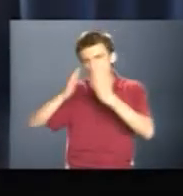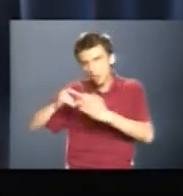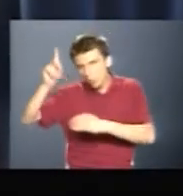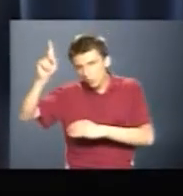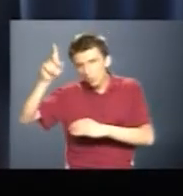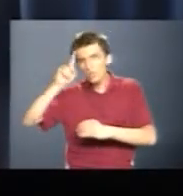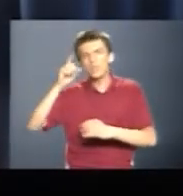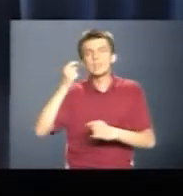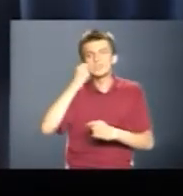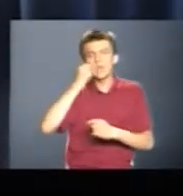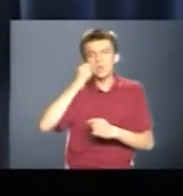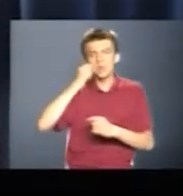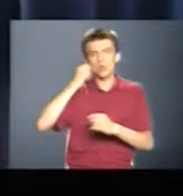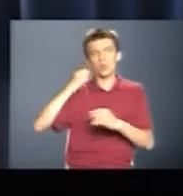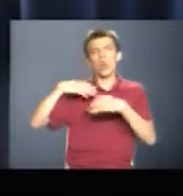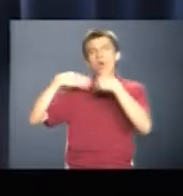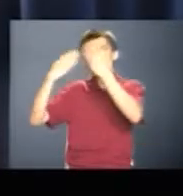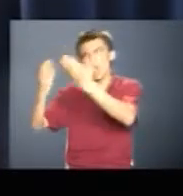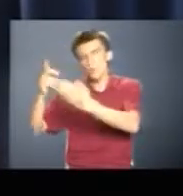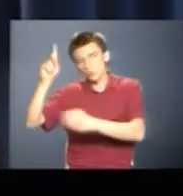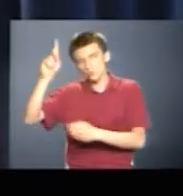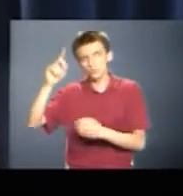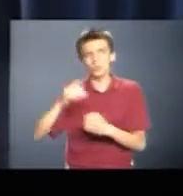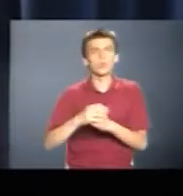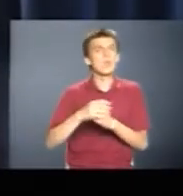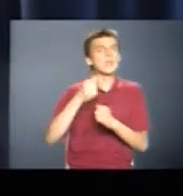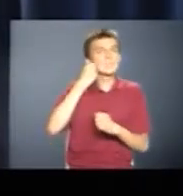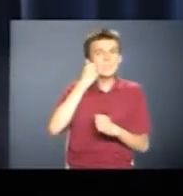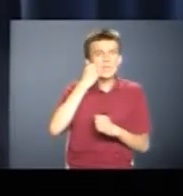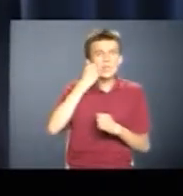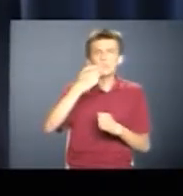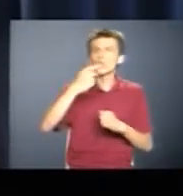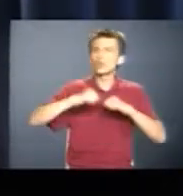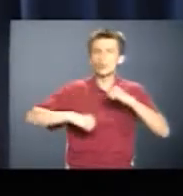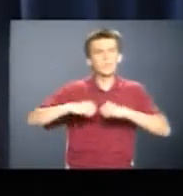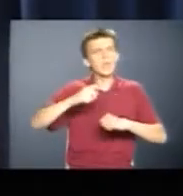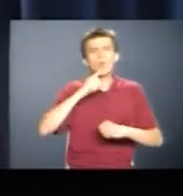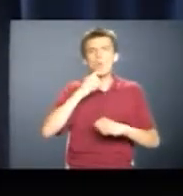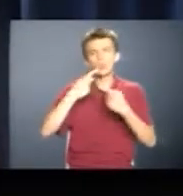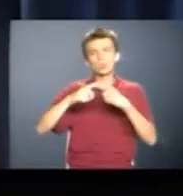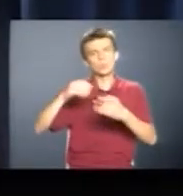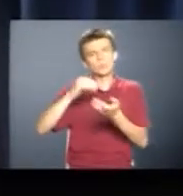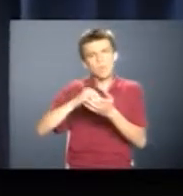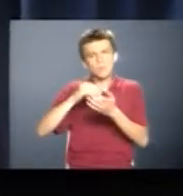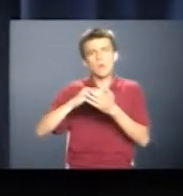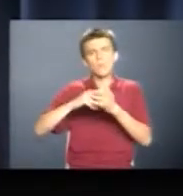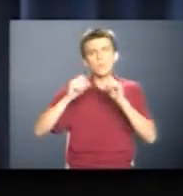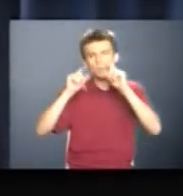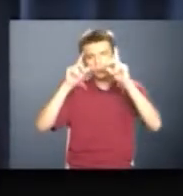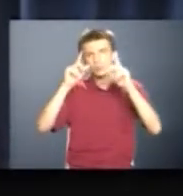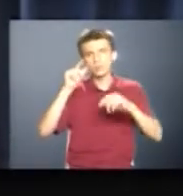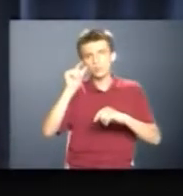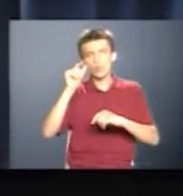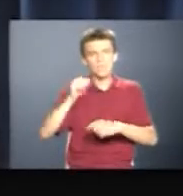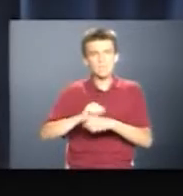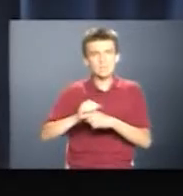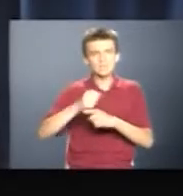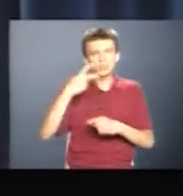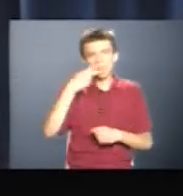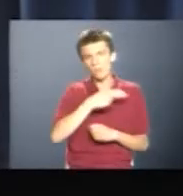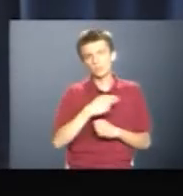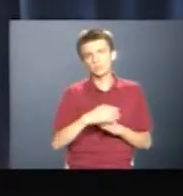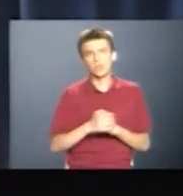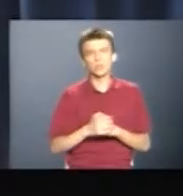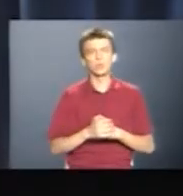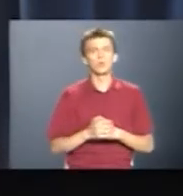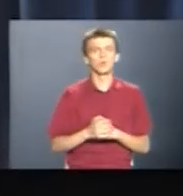iskreni budu. Iskrenost je osobina koju trebamo posebno razvijati u mjesecu Ramazanu. U jednom predanju